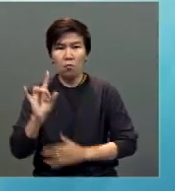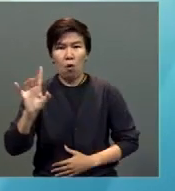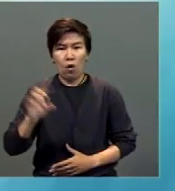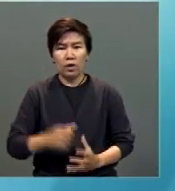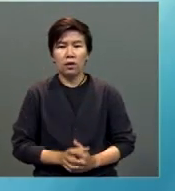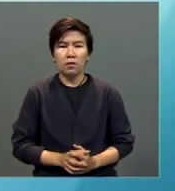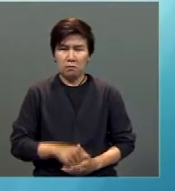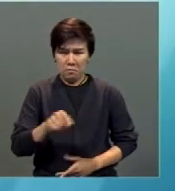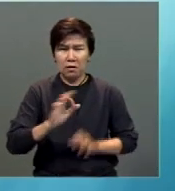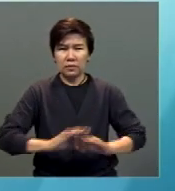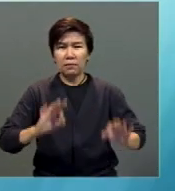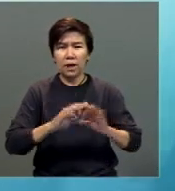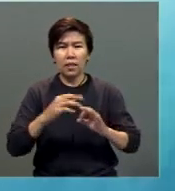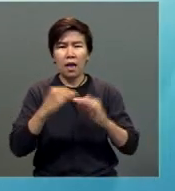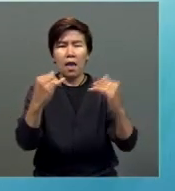ผู้ประกาศในการทำงานเพื่อทำรักษาสภาพศพไม่สามารถทำงานได้ปกติก็เลยทำให้กลิ่นโชยออกมาภาพอย่างนี้เกิดขึ้นกลางมานครนิวยอร์คก็ทำให้เกิดความรู้สึกสะเทือนใจกับไปทั้งหมดเลยนะครับก็เป็นเรื่องที่ที่น่าสลดใจของทางภาคของประเทศทางตะวันตกที่ได้เขามานะครับ